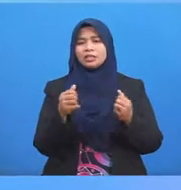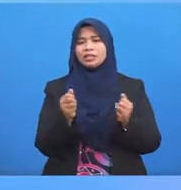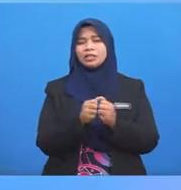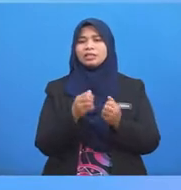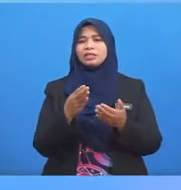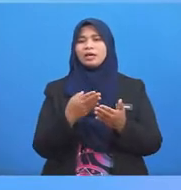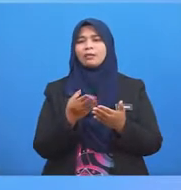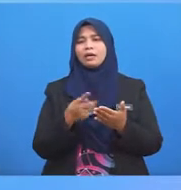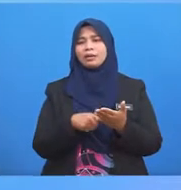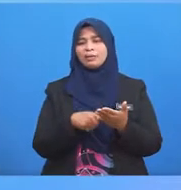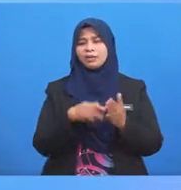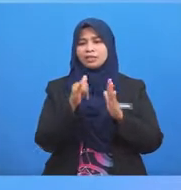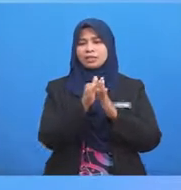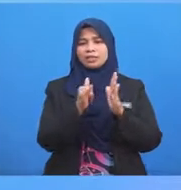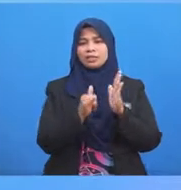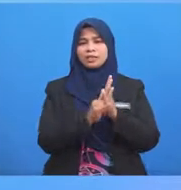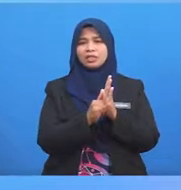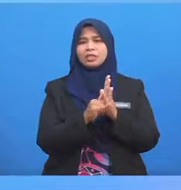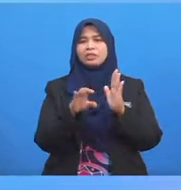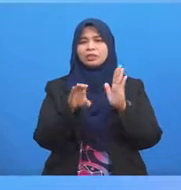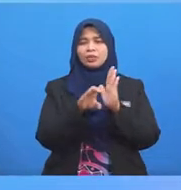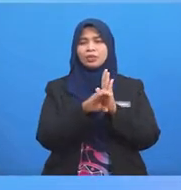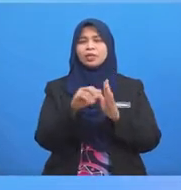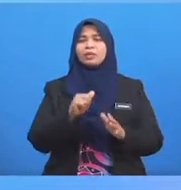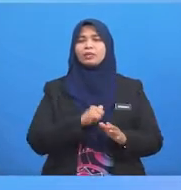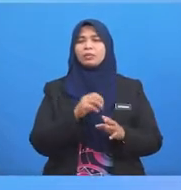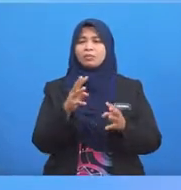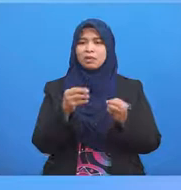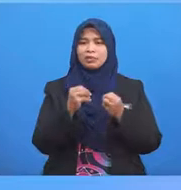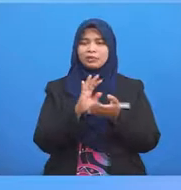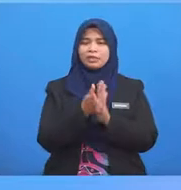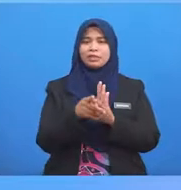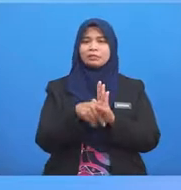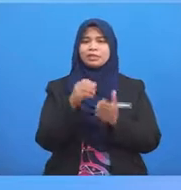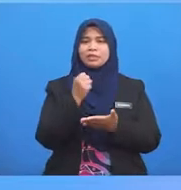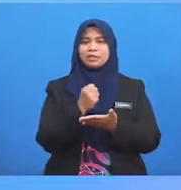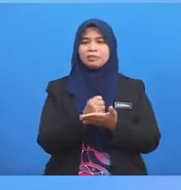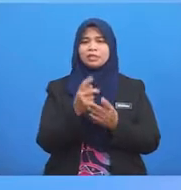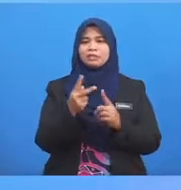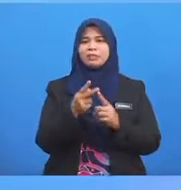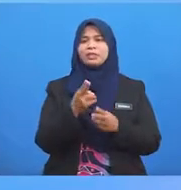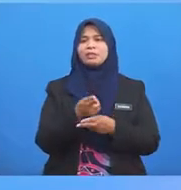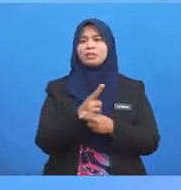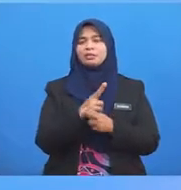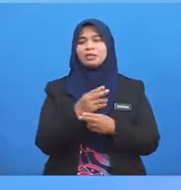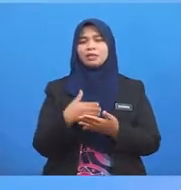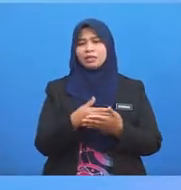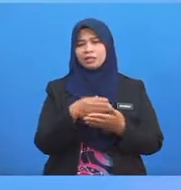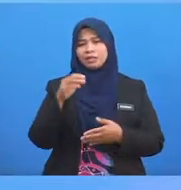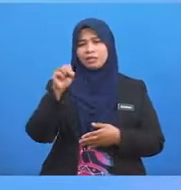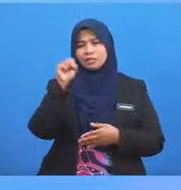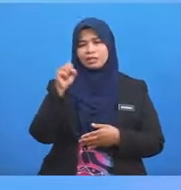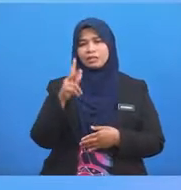syarat. Contohnya sirah, aku sanggup menjadi penjamin kepada hutang anak saudaraku